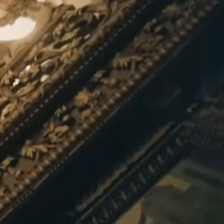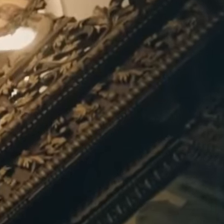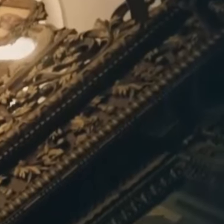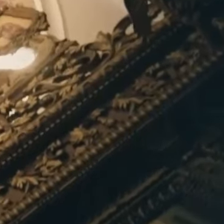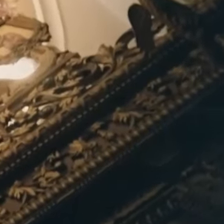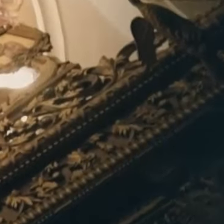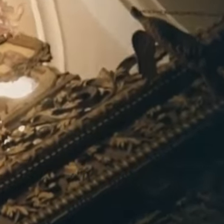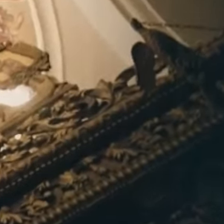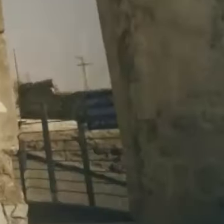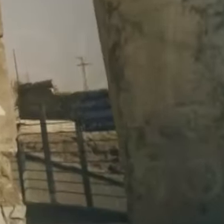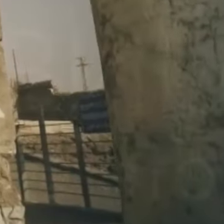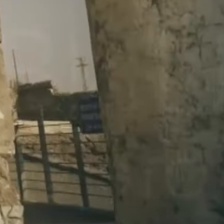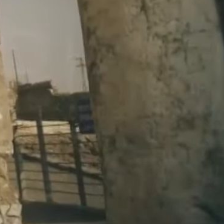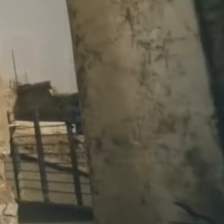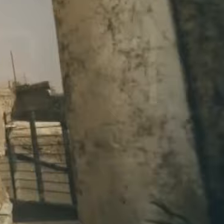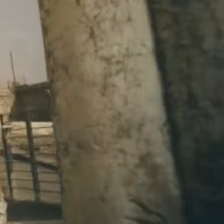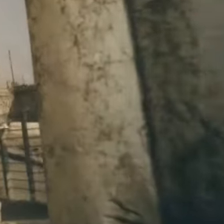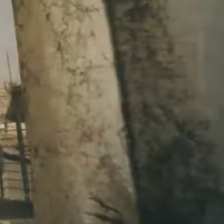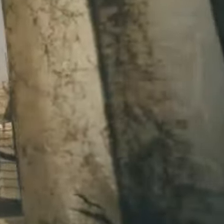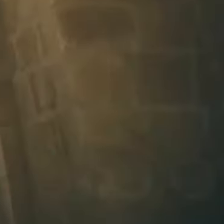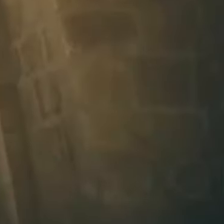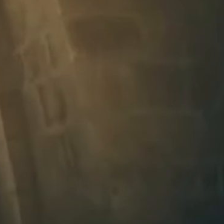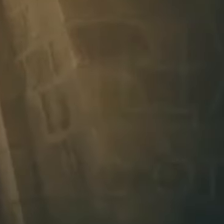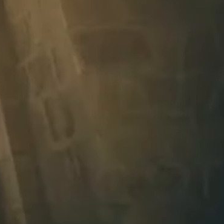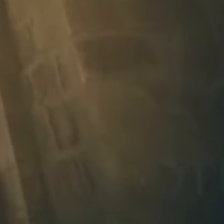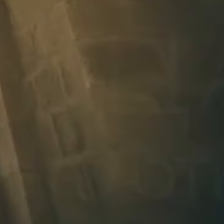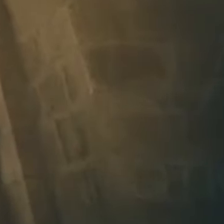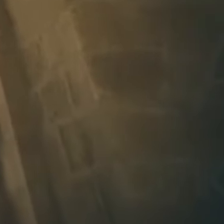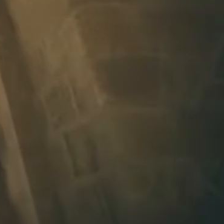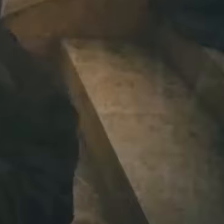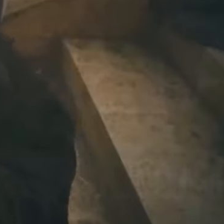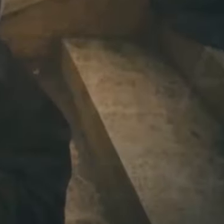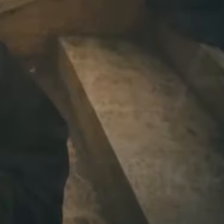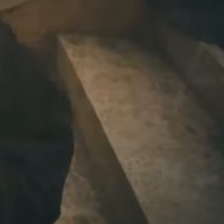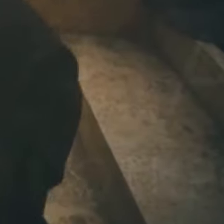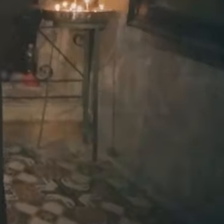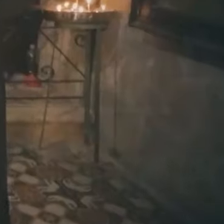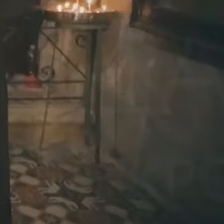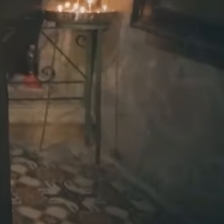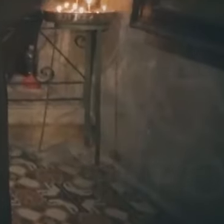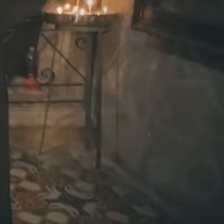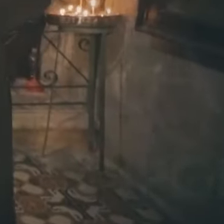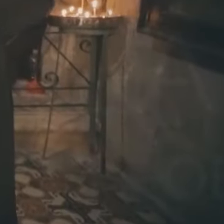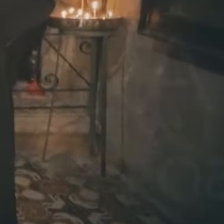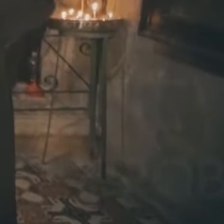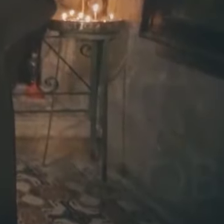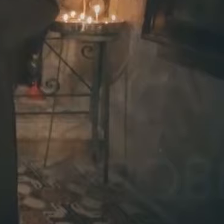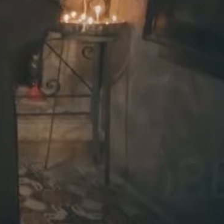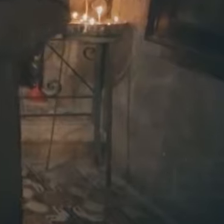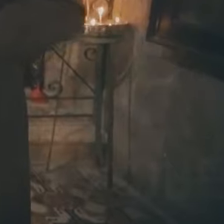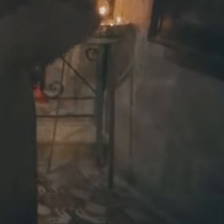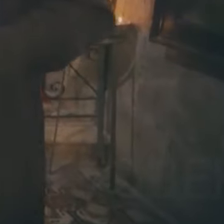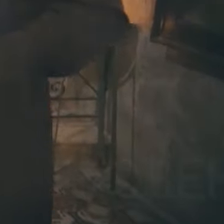одерживается победа в этой невидимой постоянной брани. Книга по проекту «Лествица» делает этот непростой древний